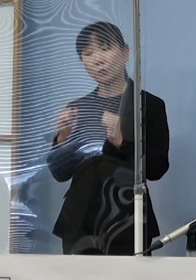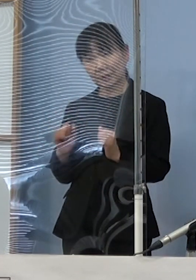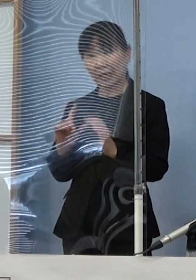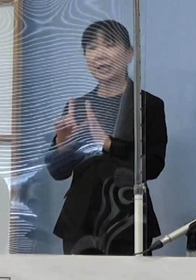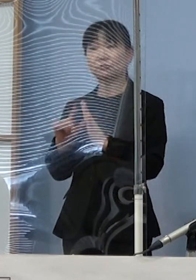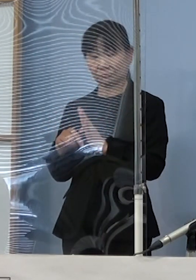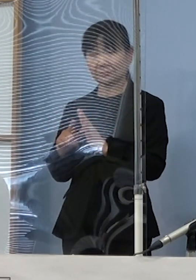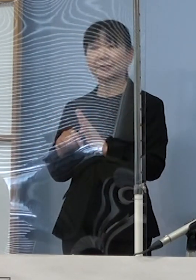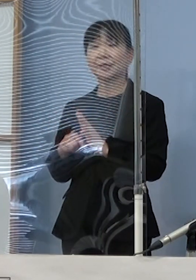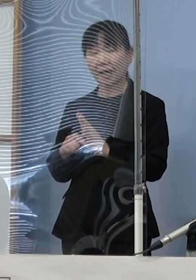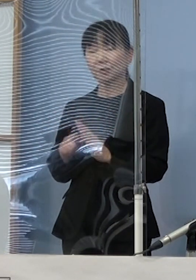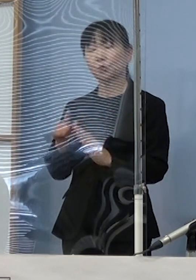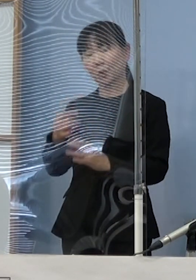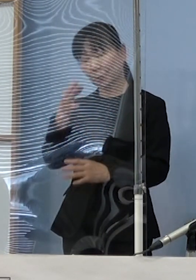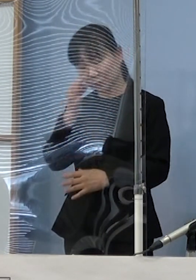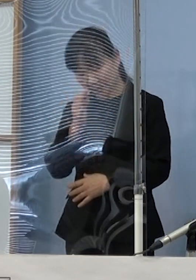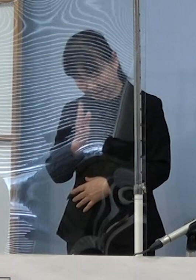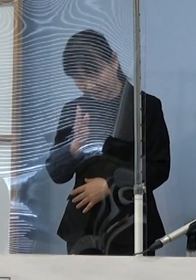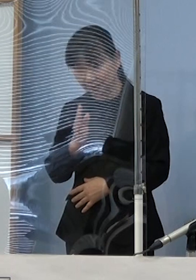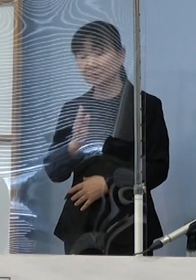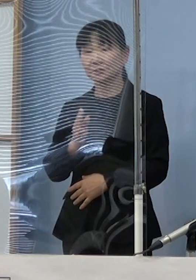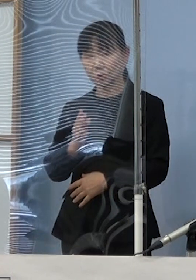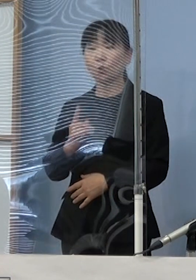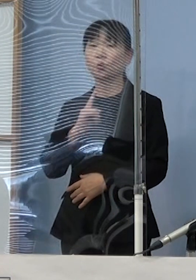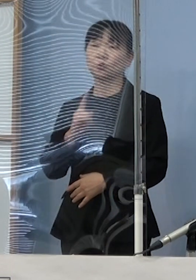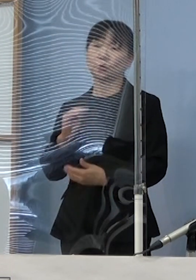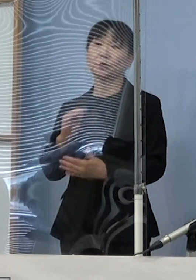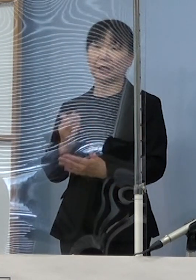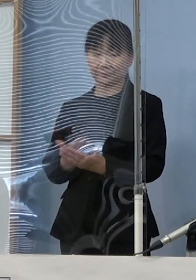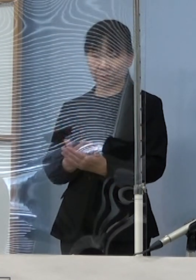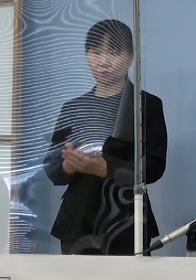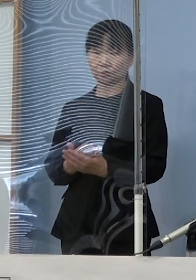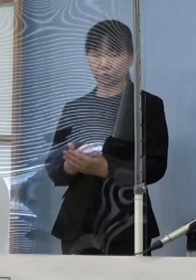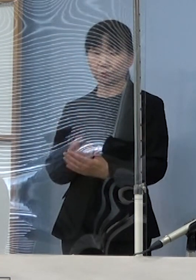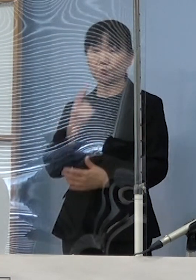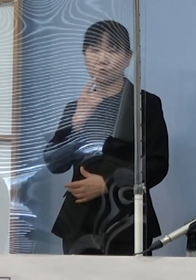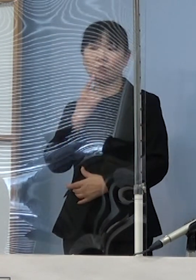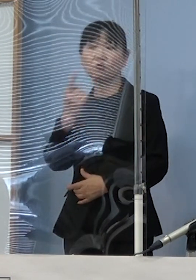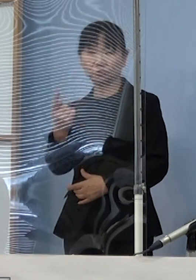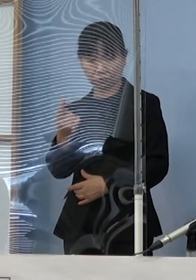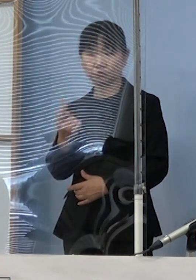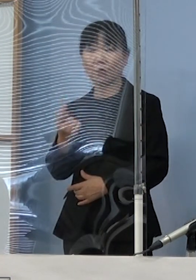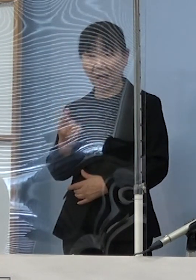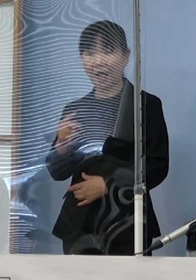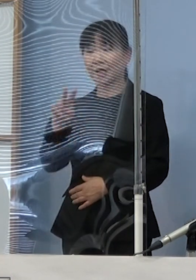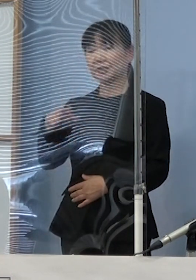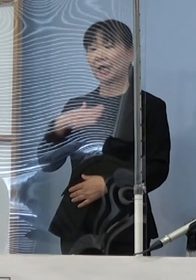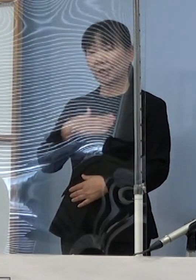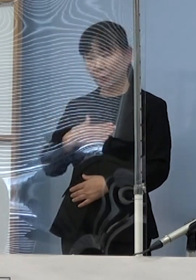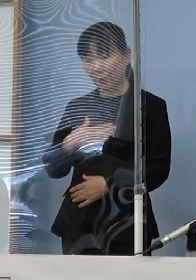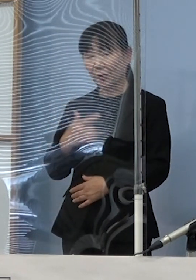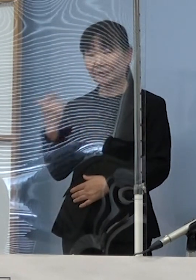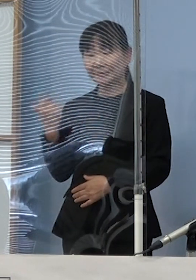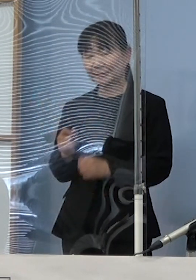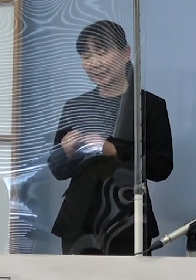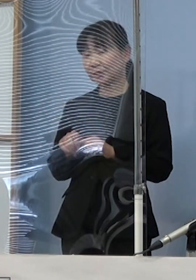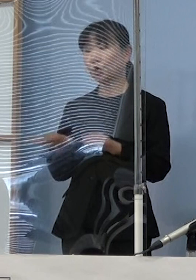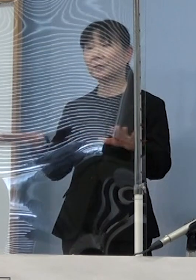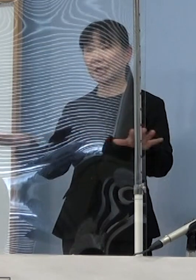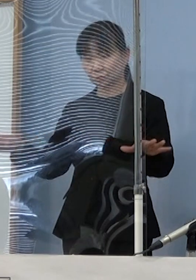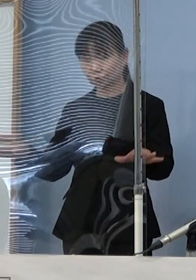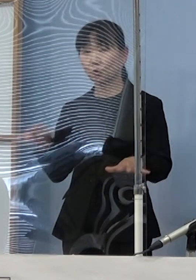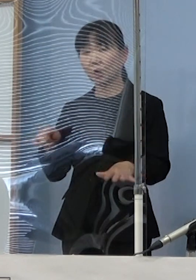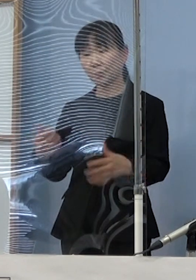るであれば、そこは申し訳ないということになりますが、まずもう一つは理解をやはりしっかり広めてい